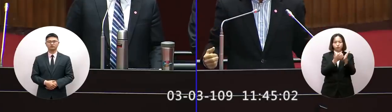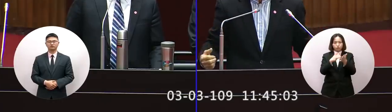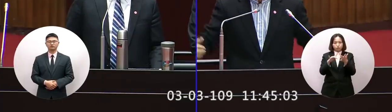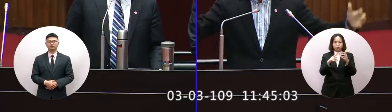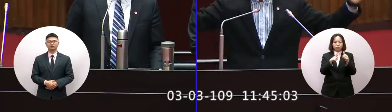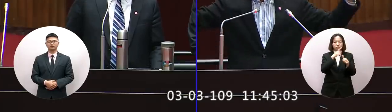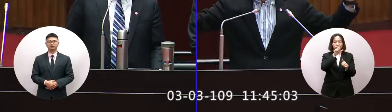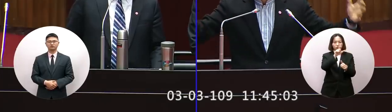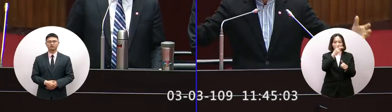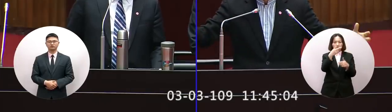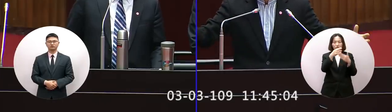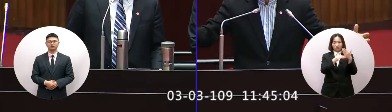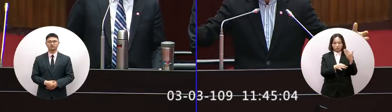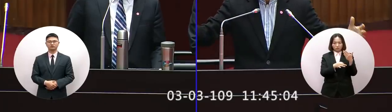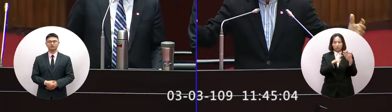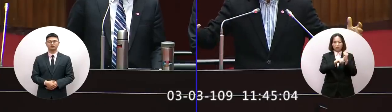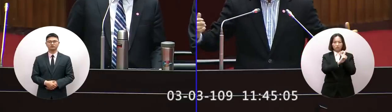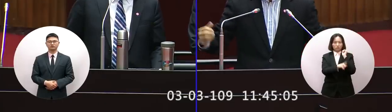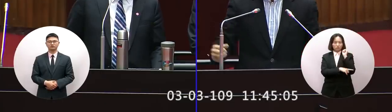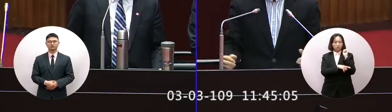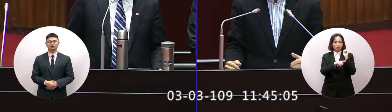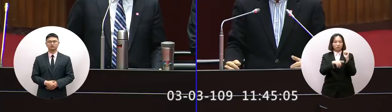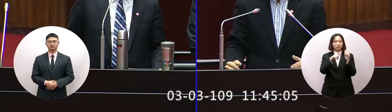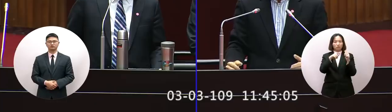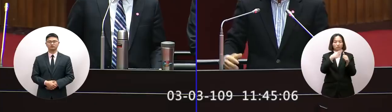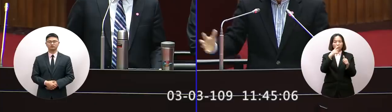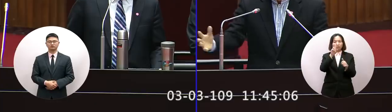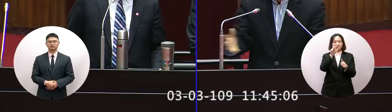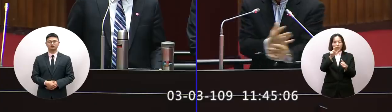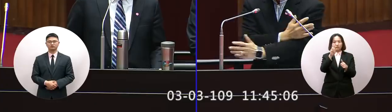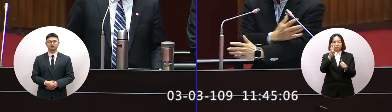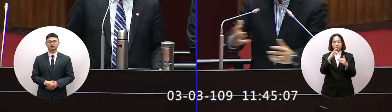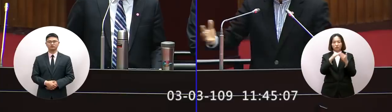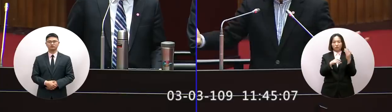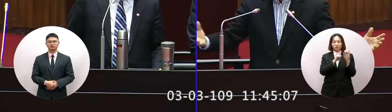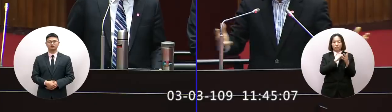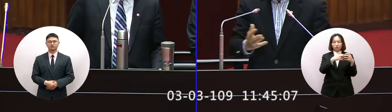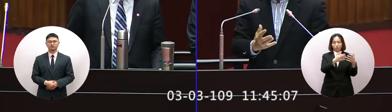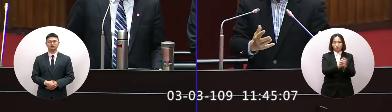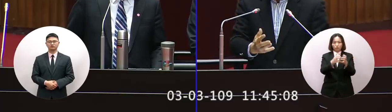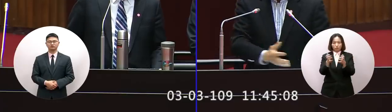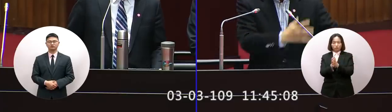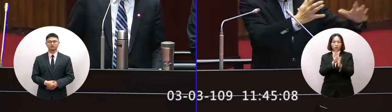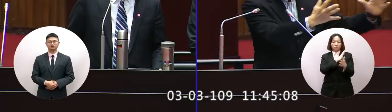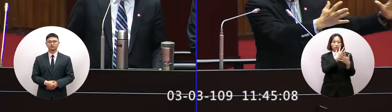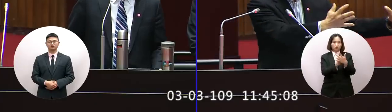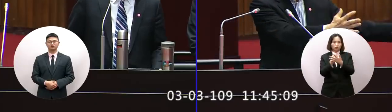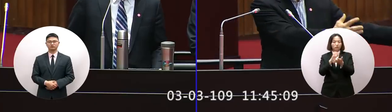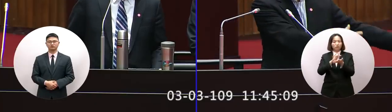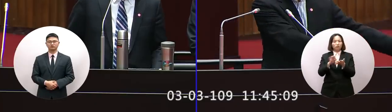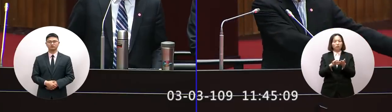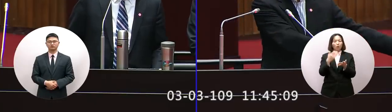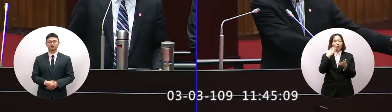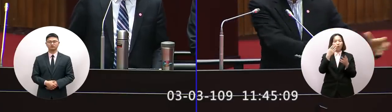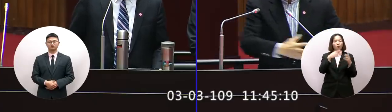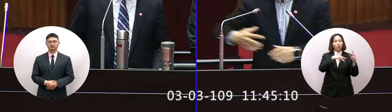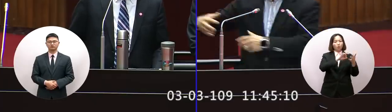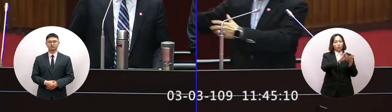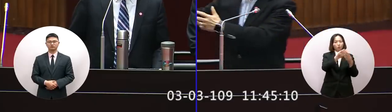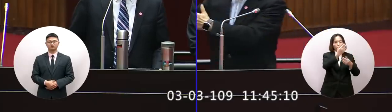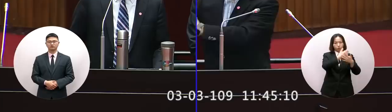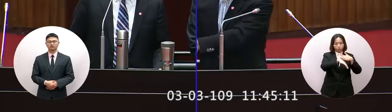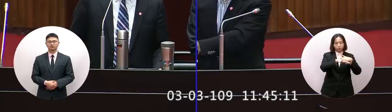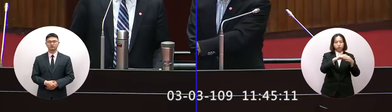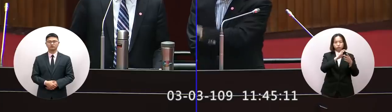十二條排除預算法六十三條部會之間可以留用原則沒有用不完的